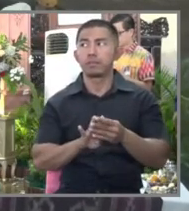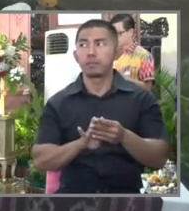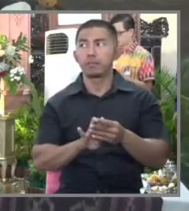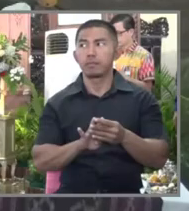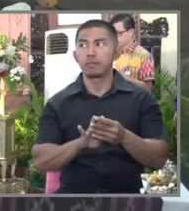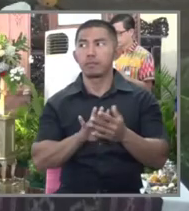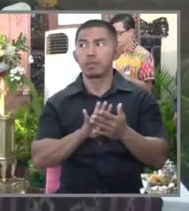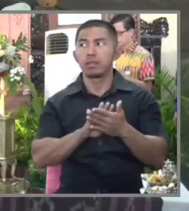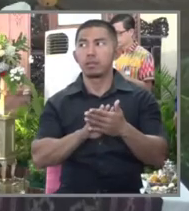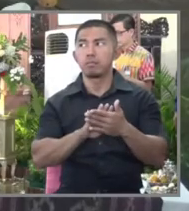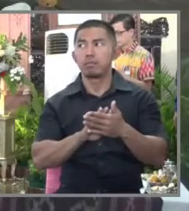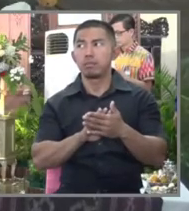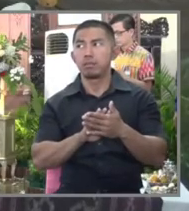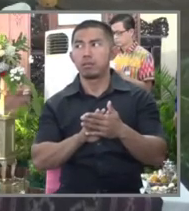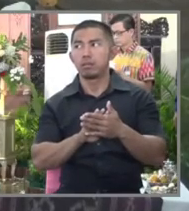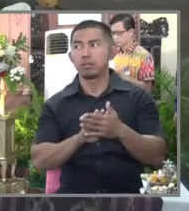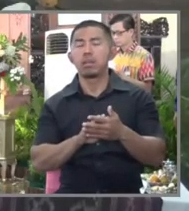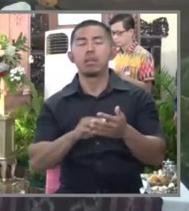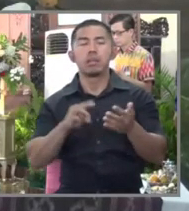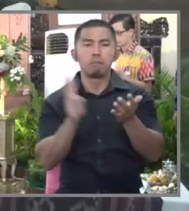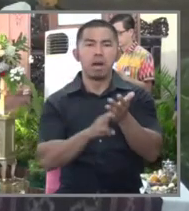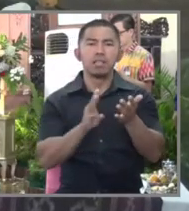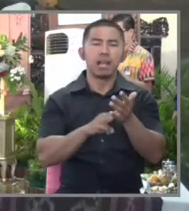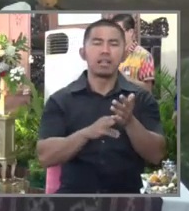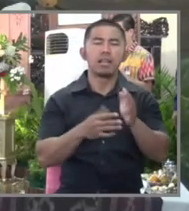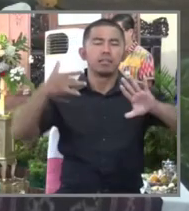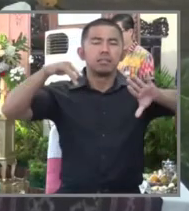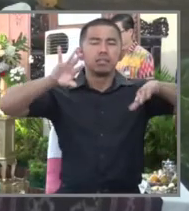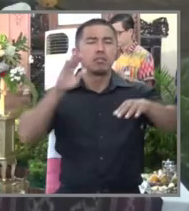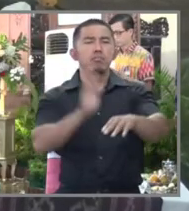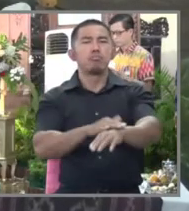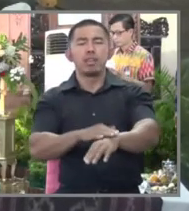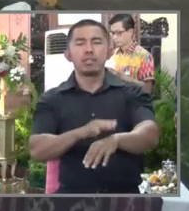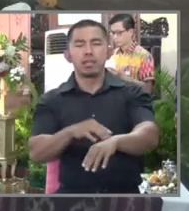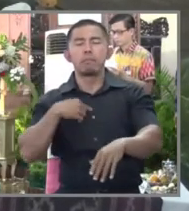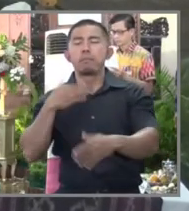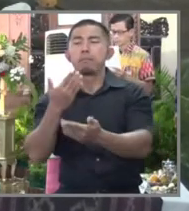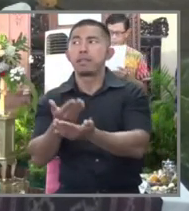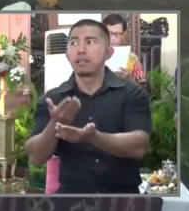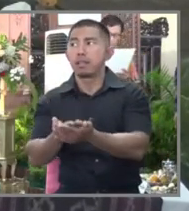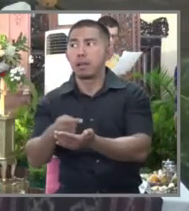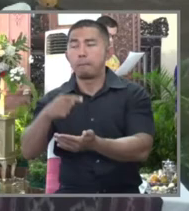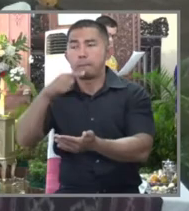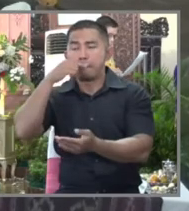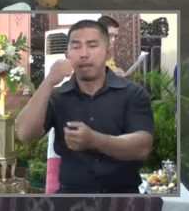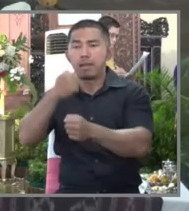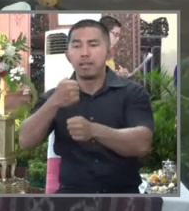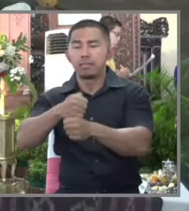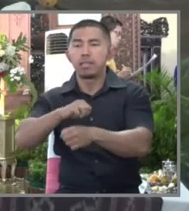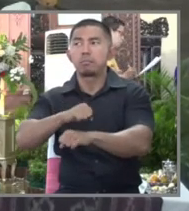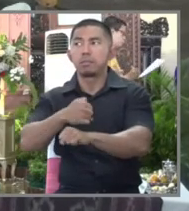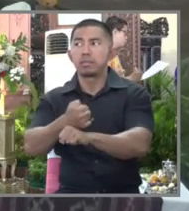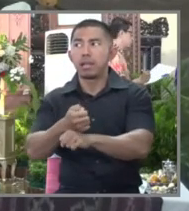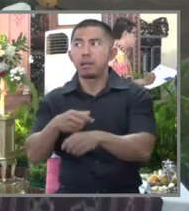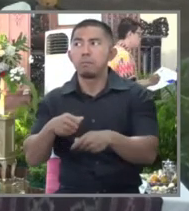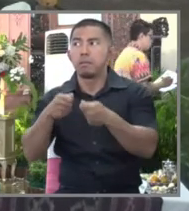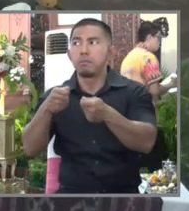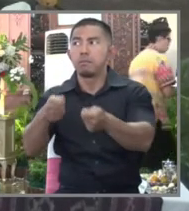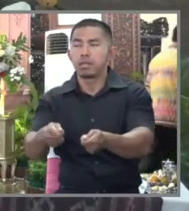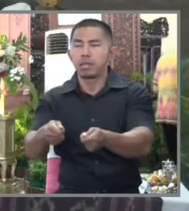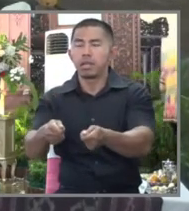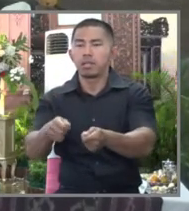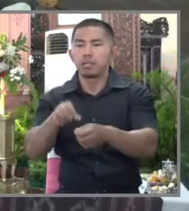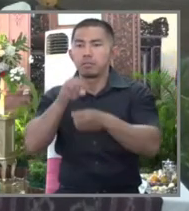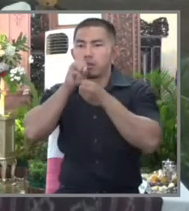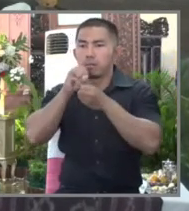Masalah tentang seni dan kebudayaan Bapak, kami berharap nanti Bapak Ganjar memberikan himbauan